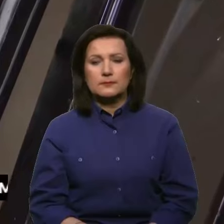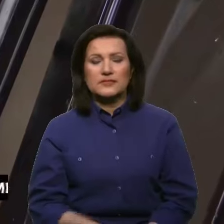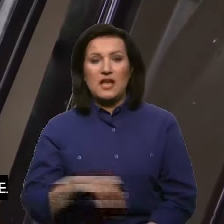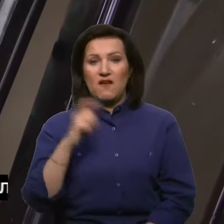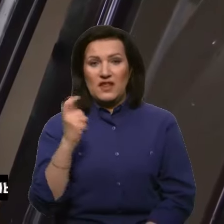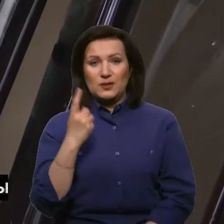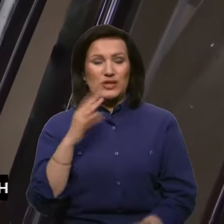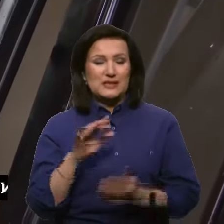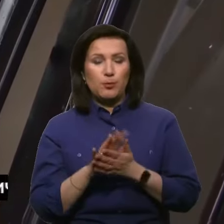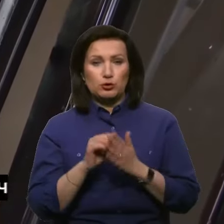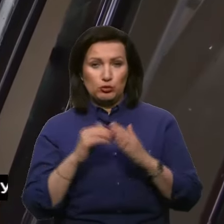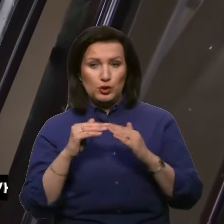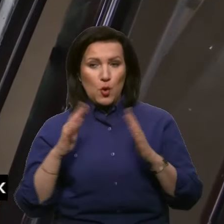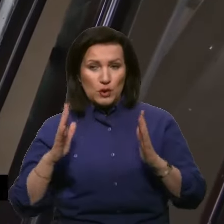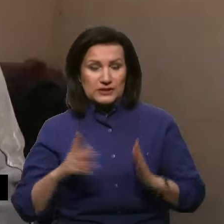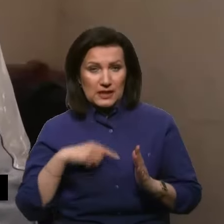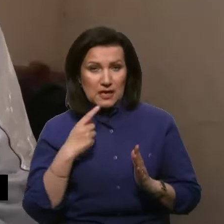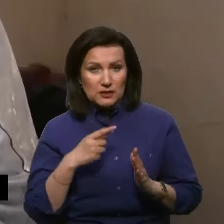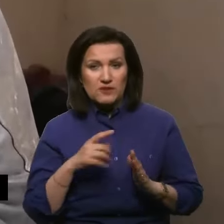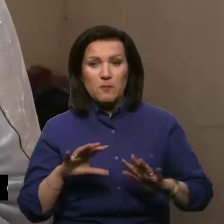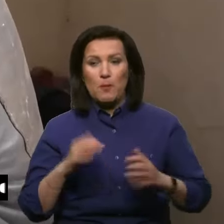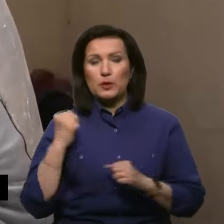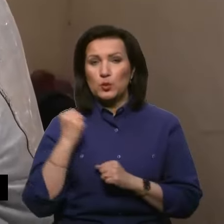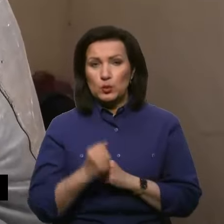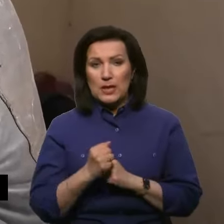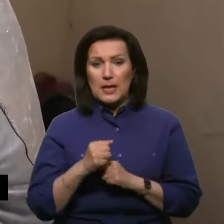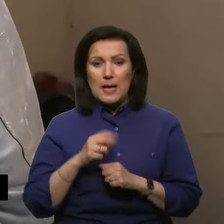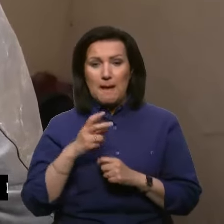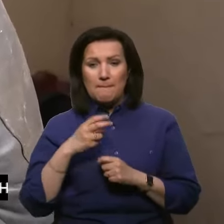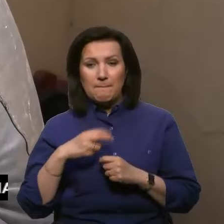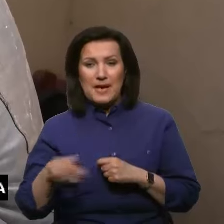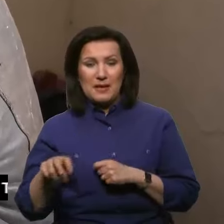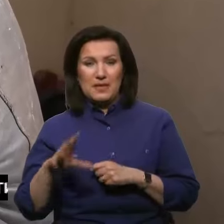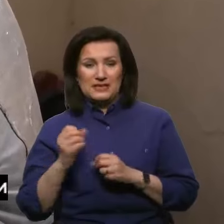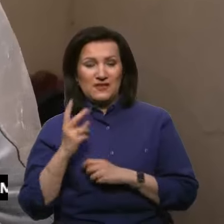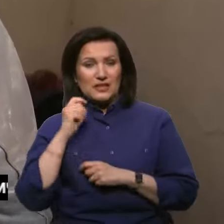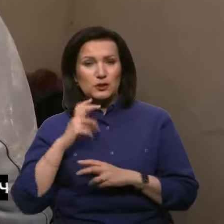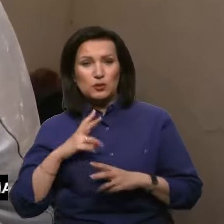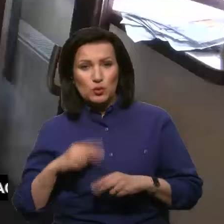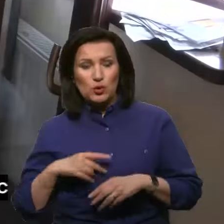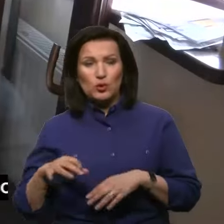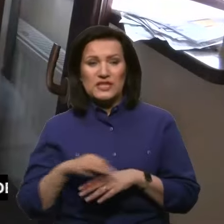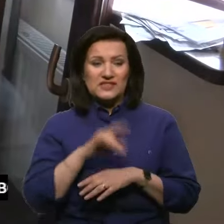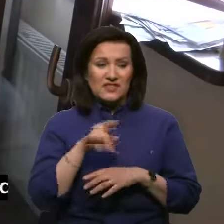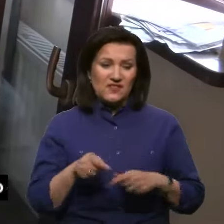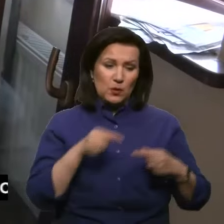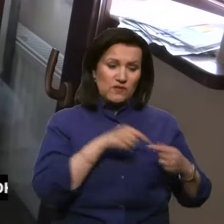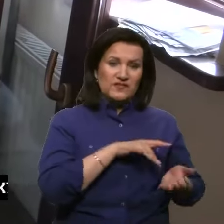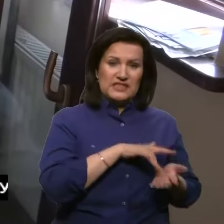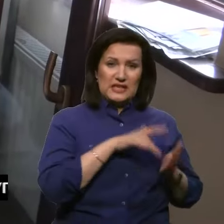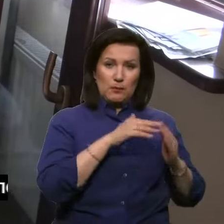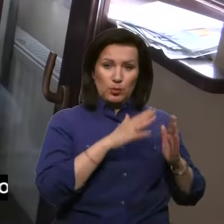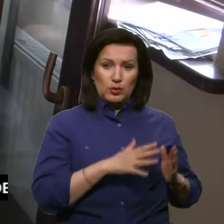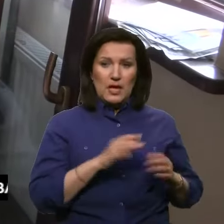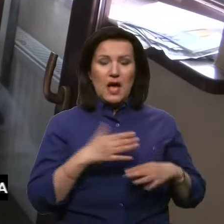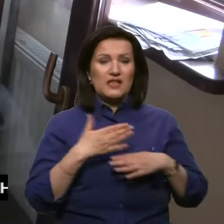Власник однієї з пошкоджених осель Євген Мозговий каже, у момент удару перебіг з 12-річною донькою і дружиною від вікон на середину будинку,